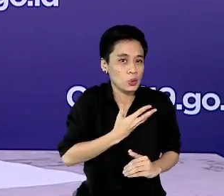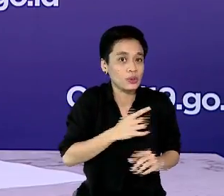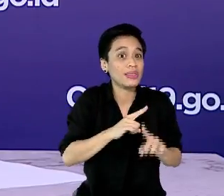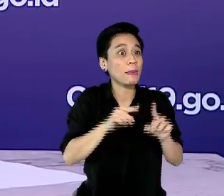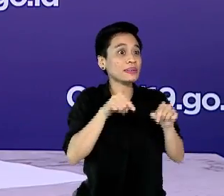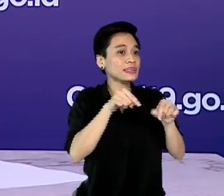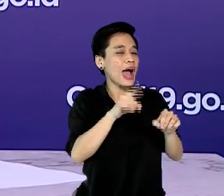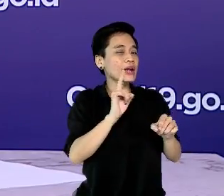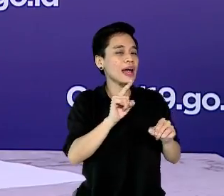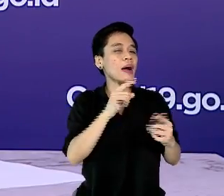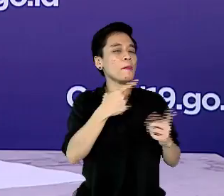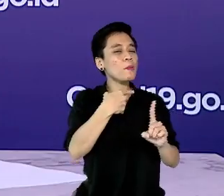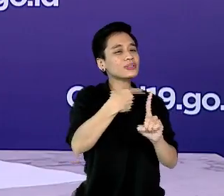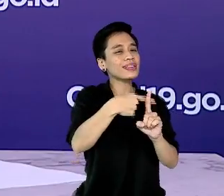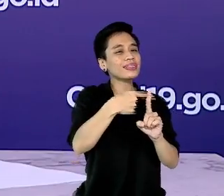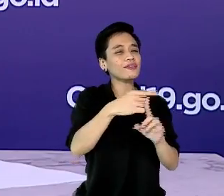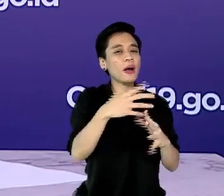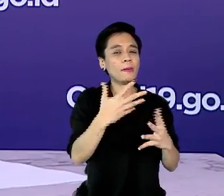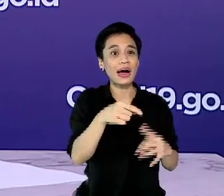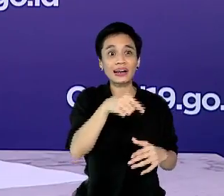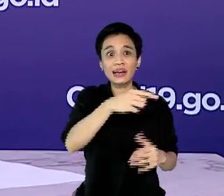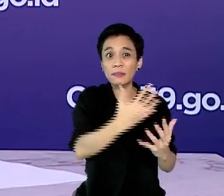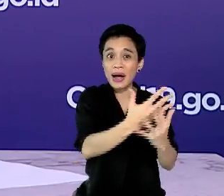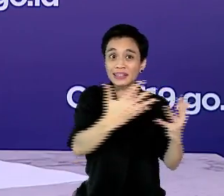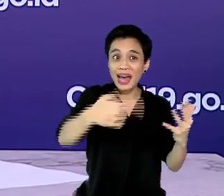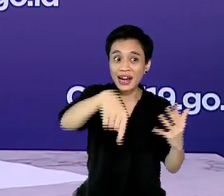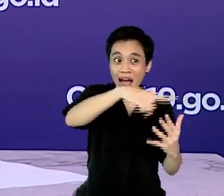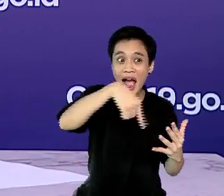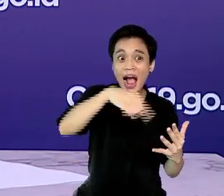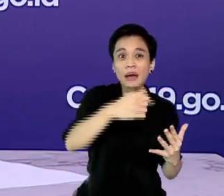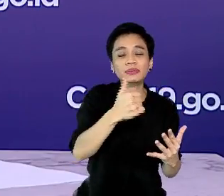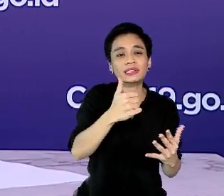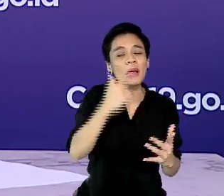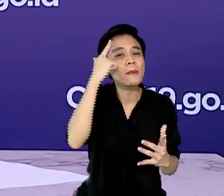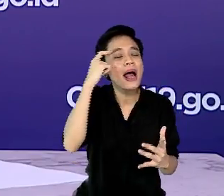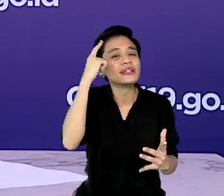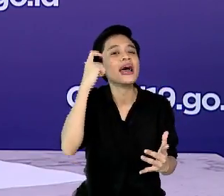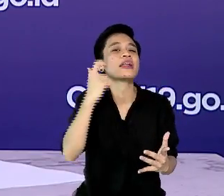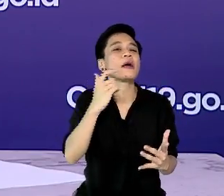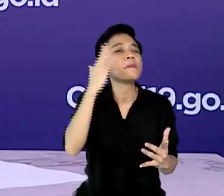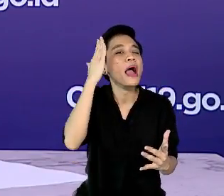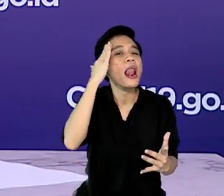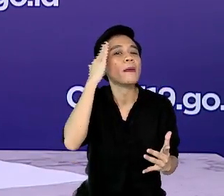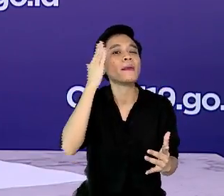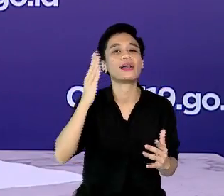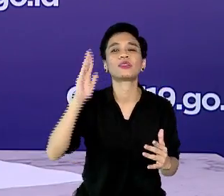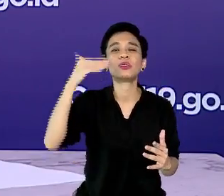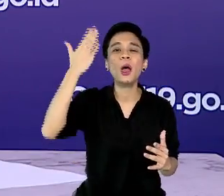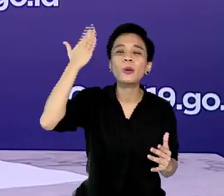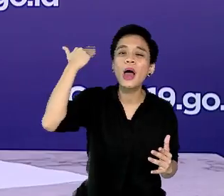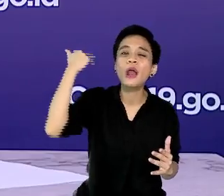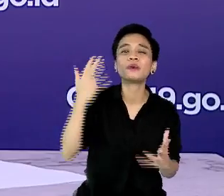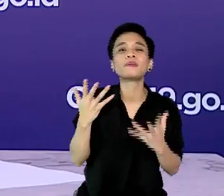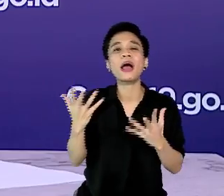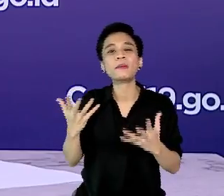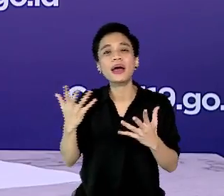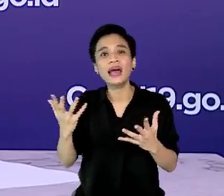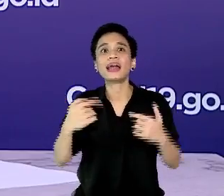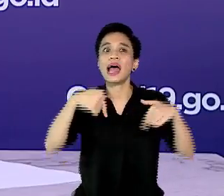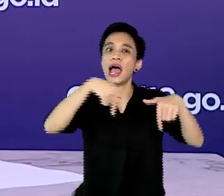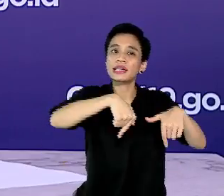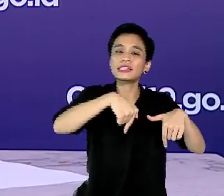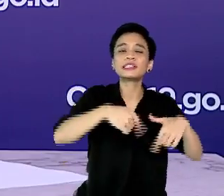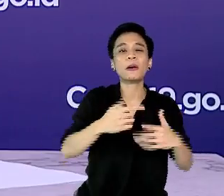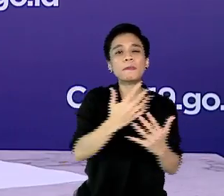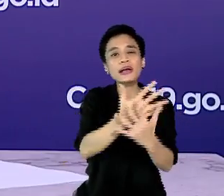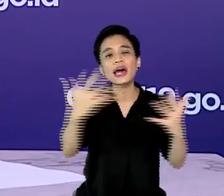positifnya adalah kita dapat mengambil pelajaran dari penanganan dan perkembangan COVID-19 di tahun lalu sehingga dapat